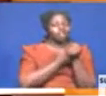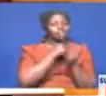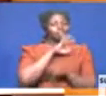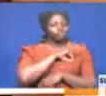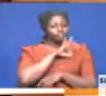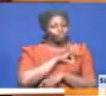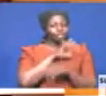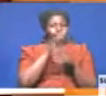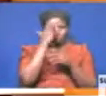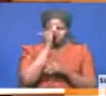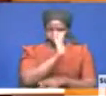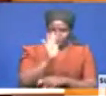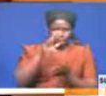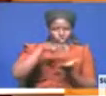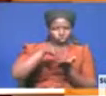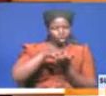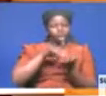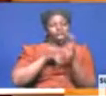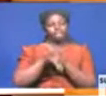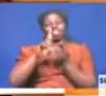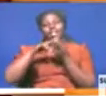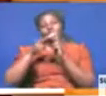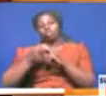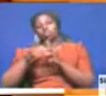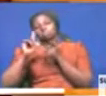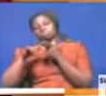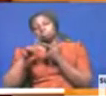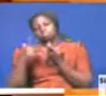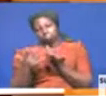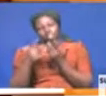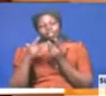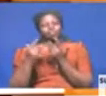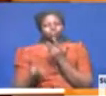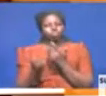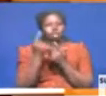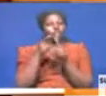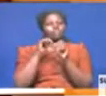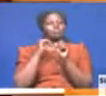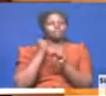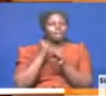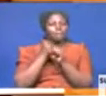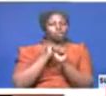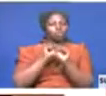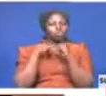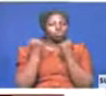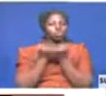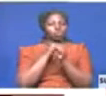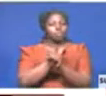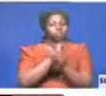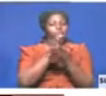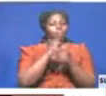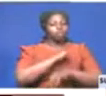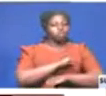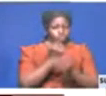situations vis-a-vis arising from lack of social protection, some kids are found out of school.